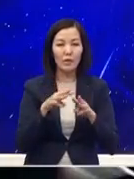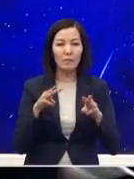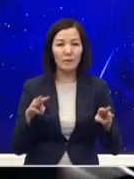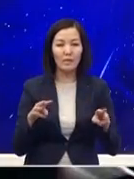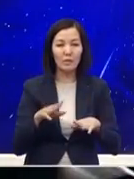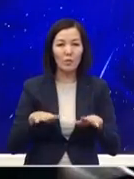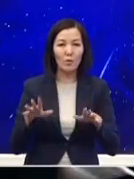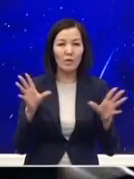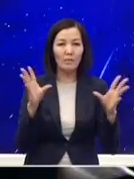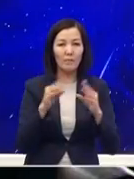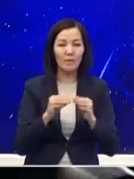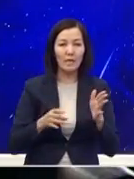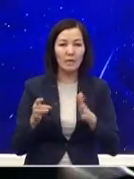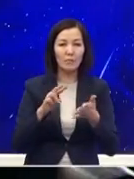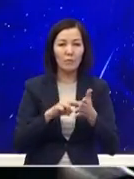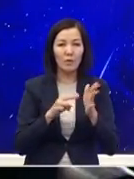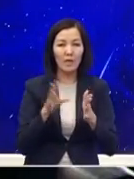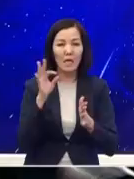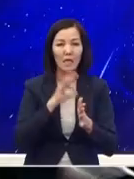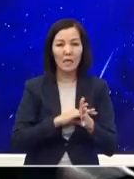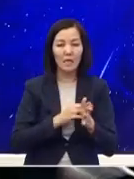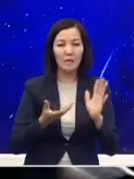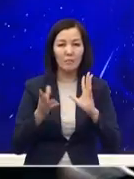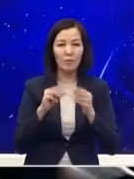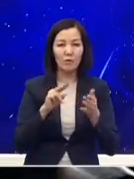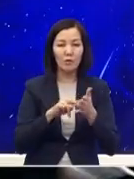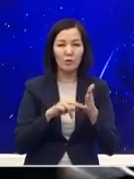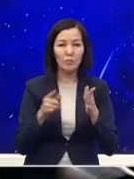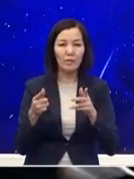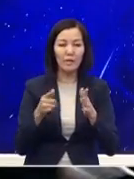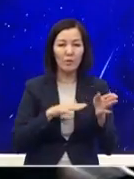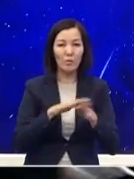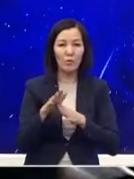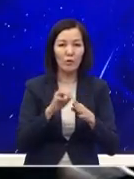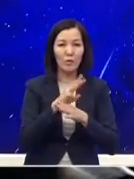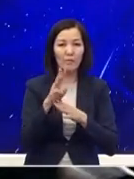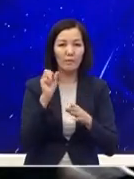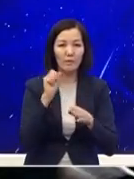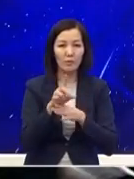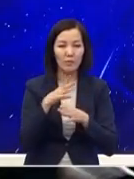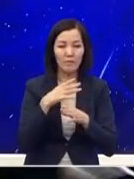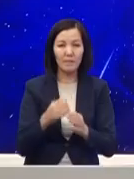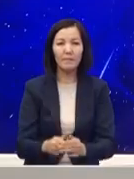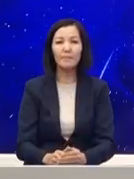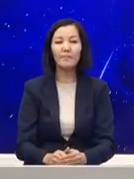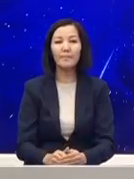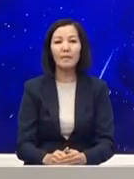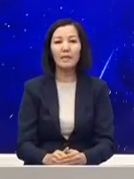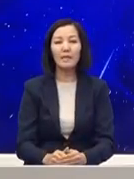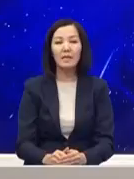өңірлермен бірлесіп, республика бюджетін кіріс бөлігі бойынша жоспарын орындалуын қамтамасыз ету тапсырамын.